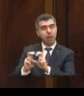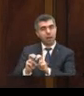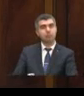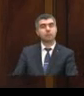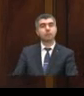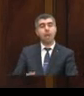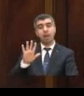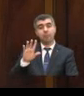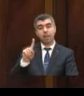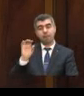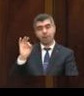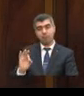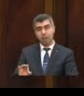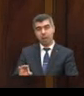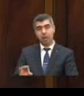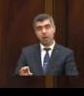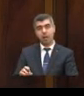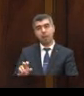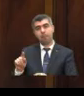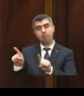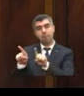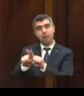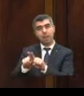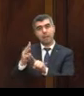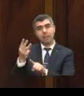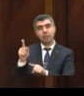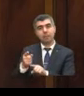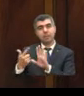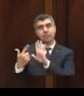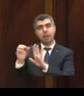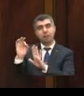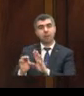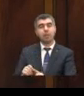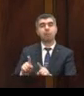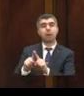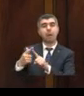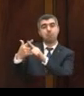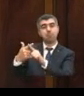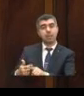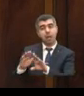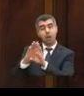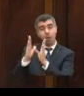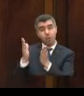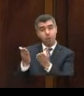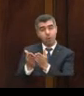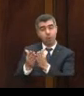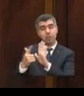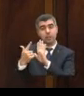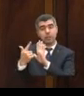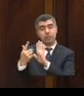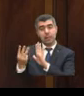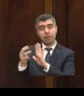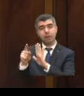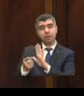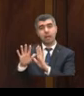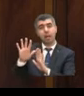ب 5% مقابل 3.7 سابقا، عجز الميزانية ب 7.5% مقابل